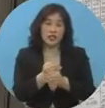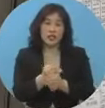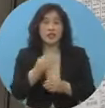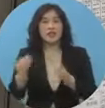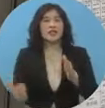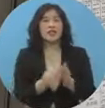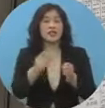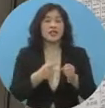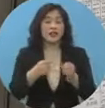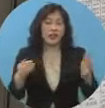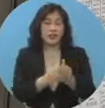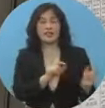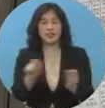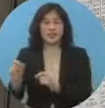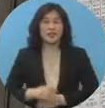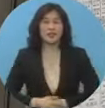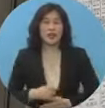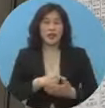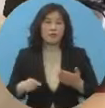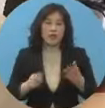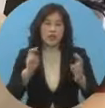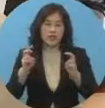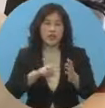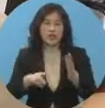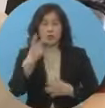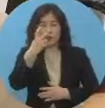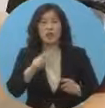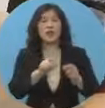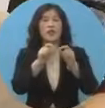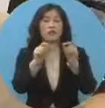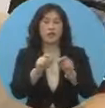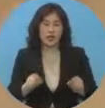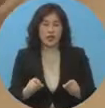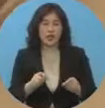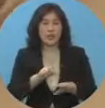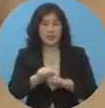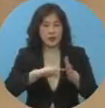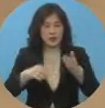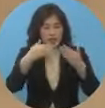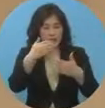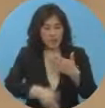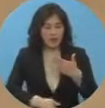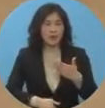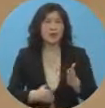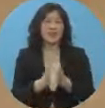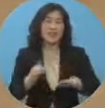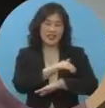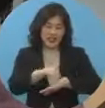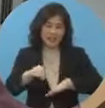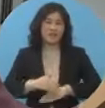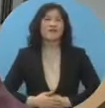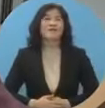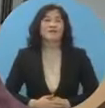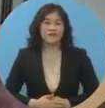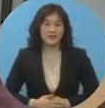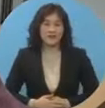합니다 또 피해 업체 세무조사에 의해 지방세 감면 도 시행 앓기 계획 입니다 생명의 땅 으뜸 전남 도전